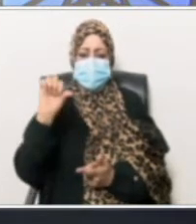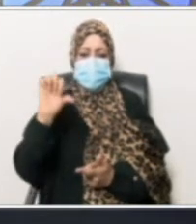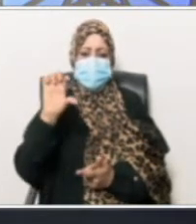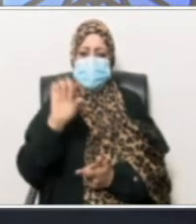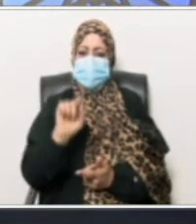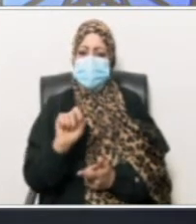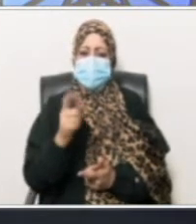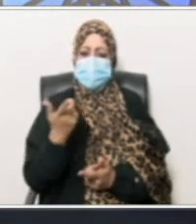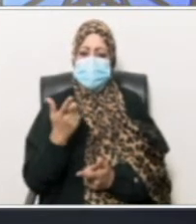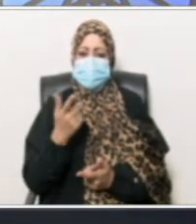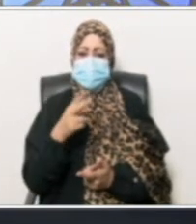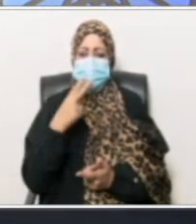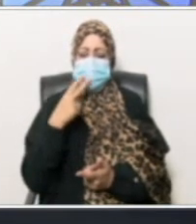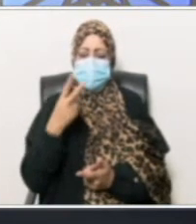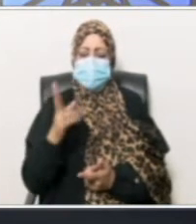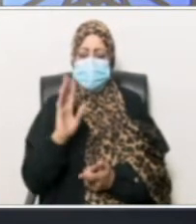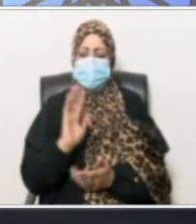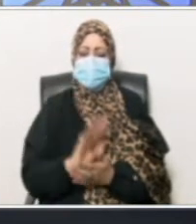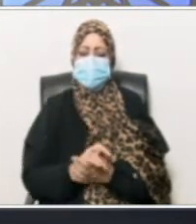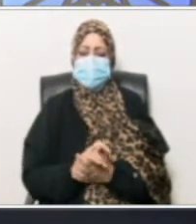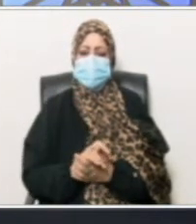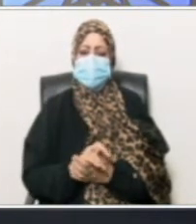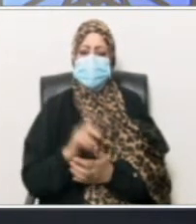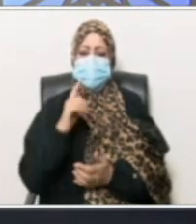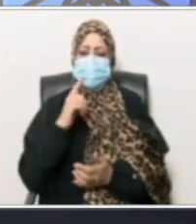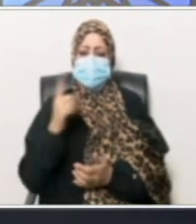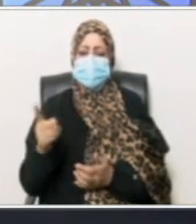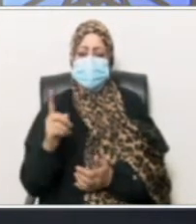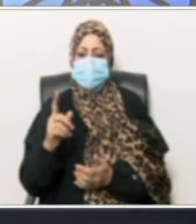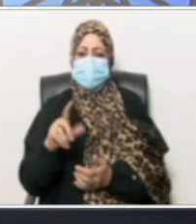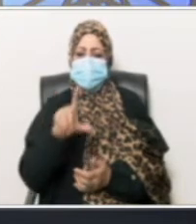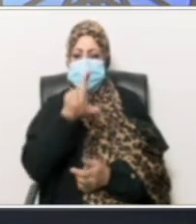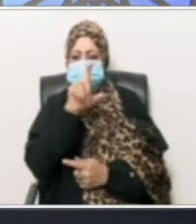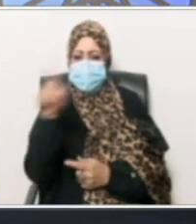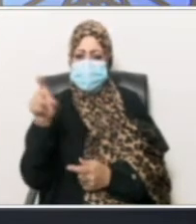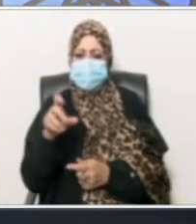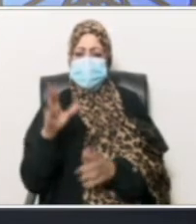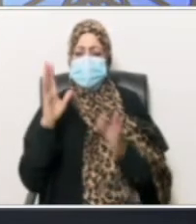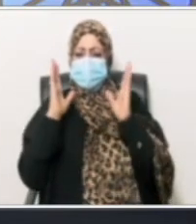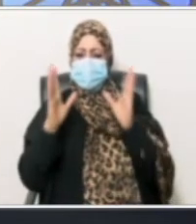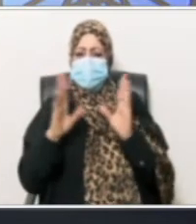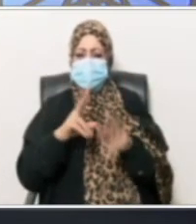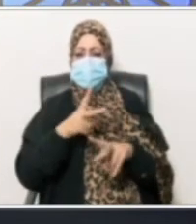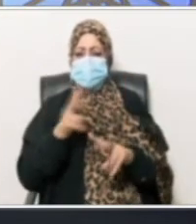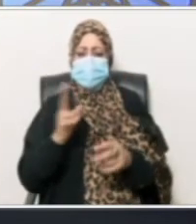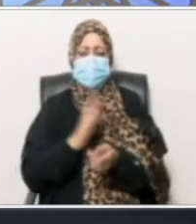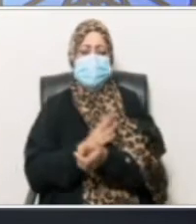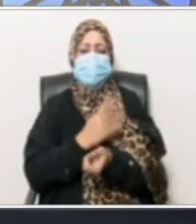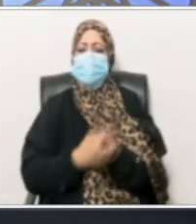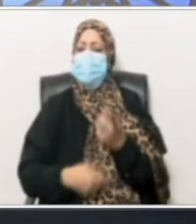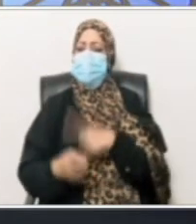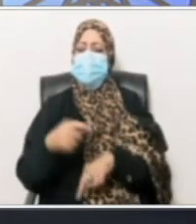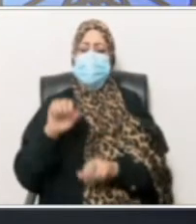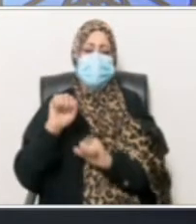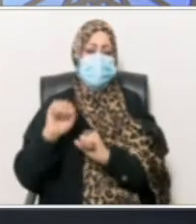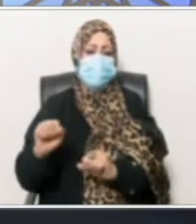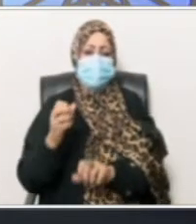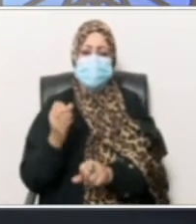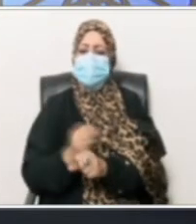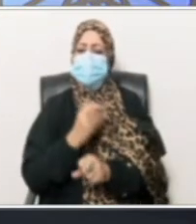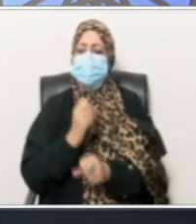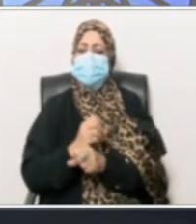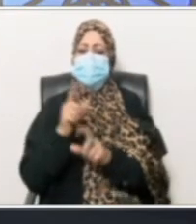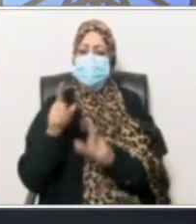فسوق في العقيده، وعنده فسوق في الصلاه، وعنده فسوق بعد الصلاه. ما الذي ظهر منه؟ ظهر منه يدعو الى الظلمه، وعنده خلل